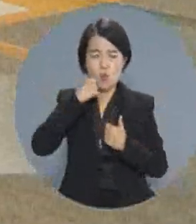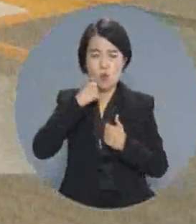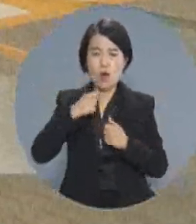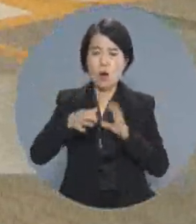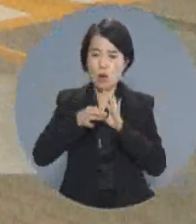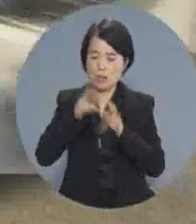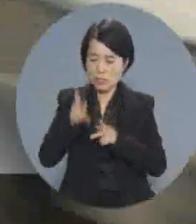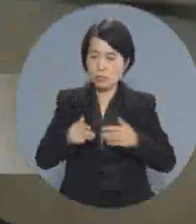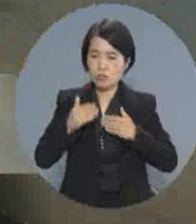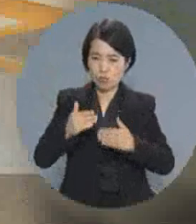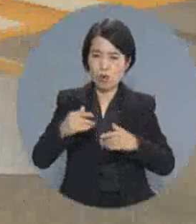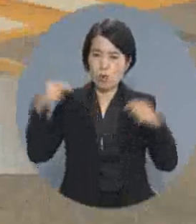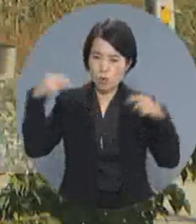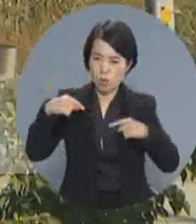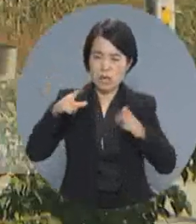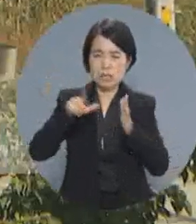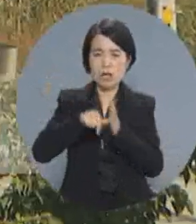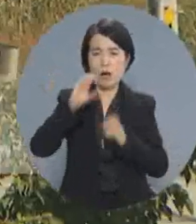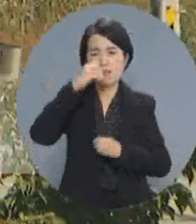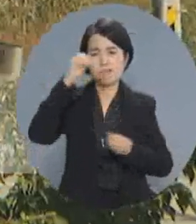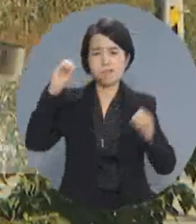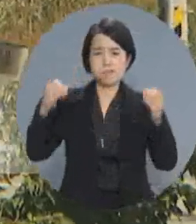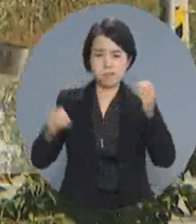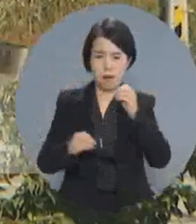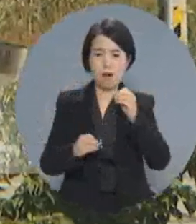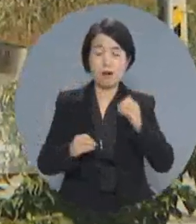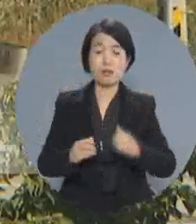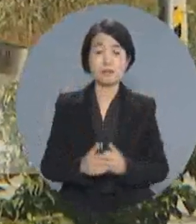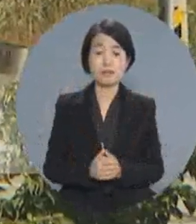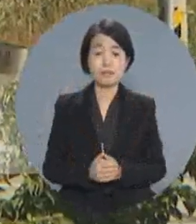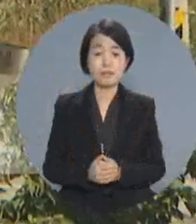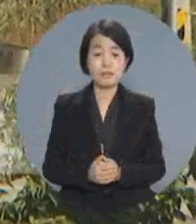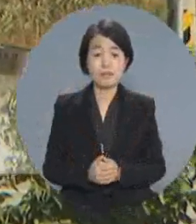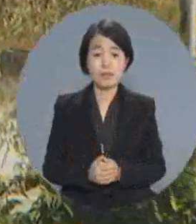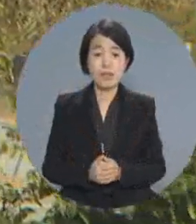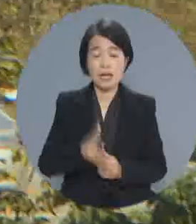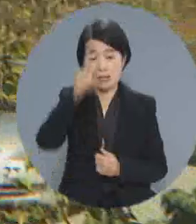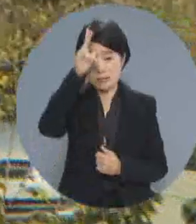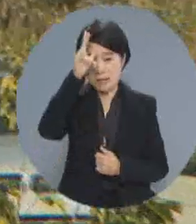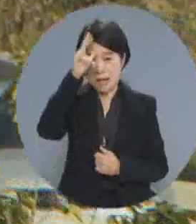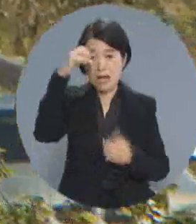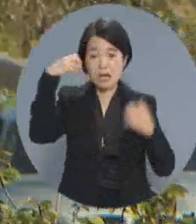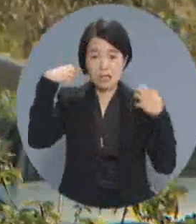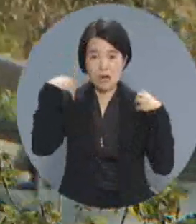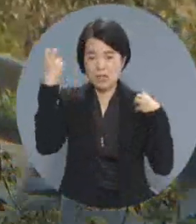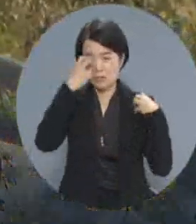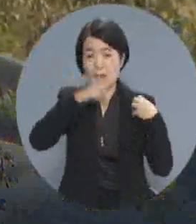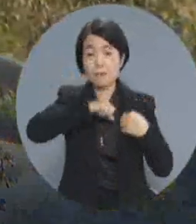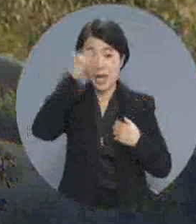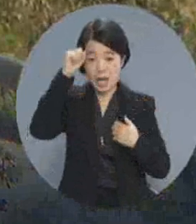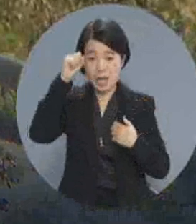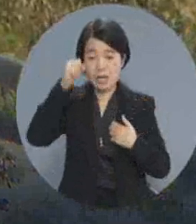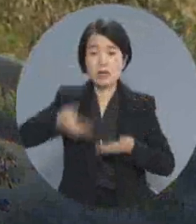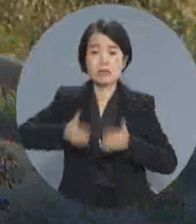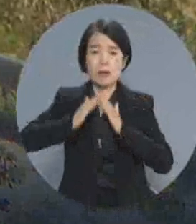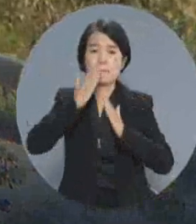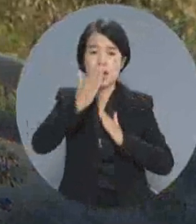관련 사업을 추진하고 협의하는데도 시간이 걸립니다. 공격자에서 신이나 그런 걸 통해서 가야